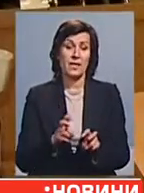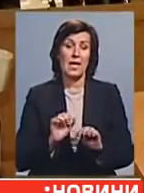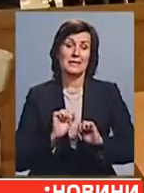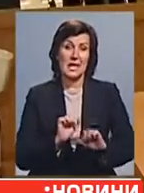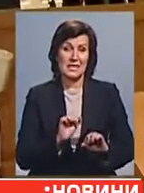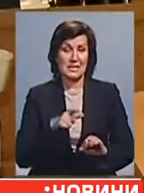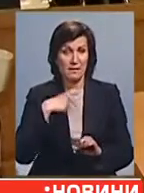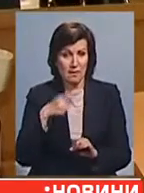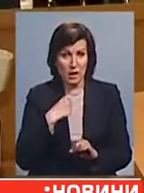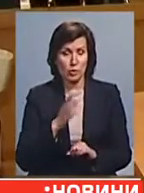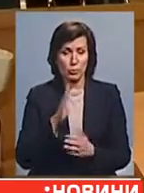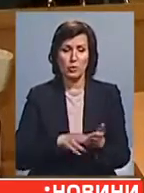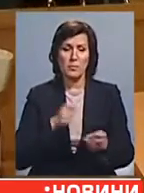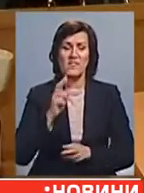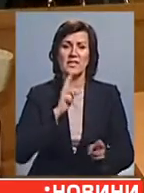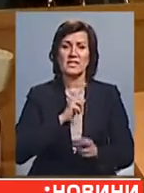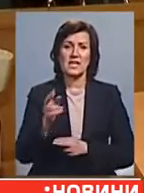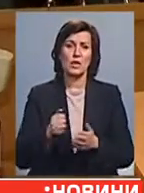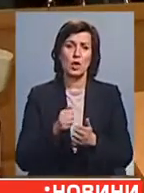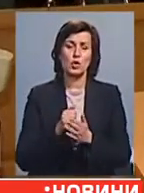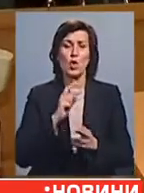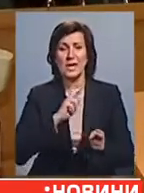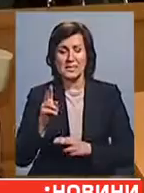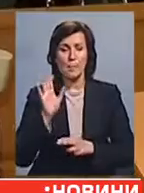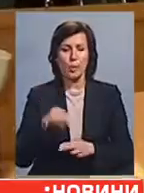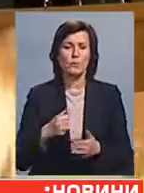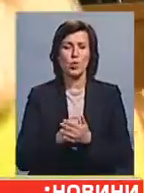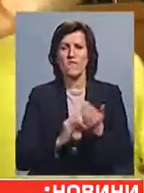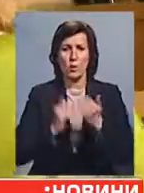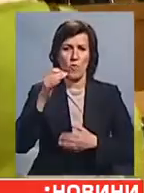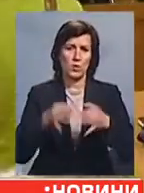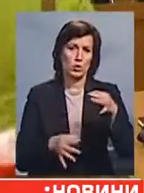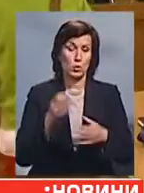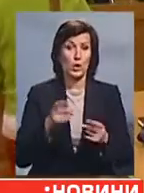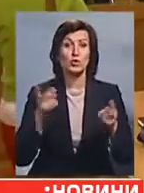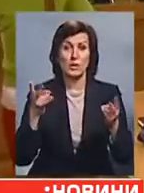Слюсарчука кажуть, будуть подавати скаргу до касаційного, потім до Верховного суду. А